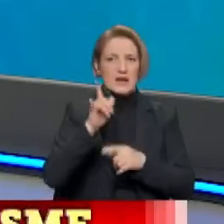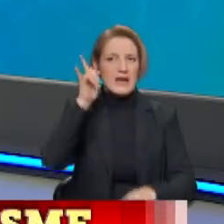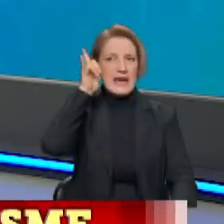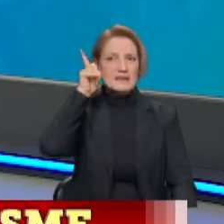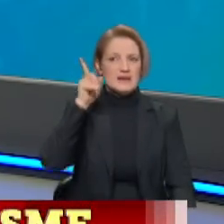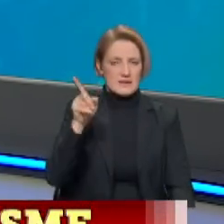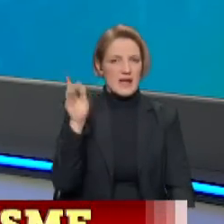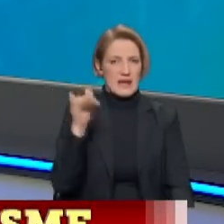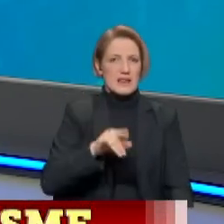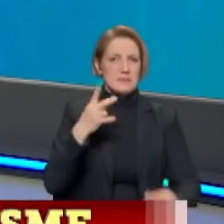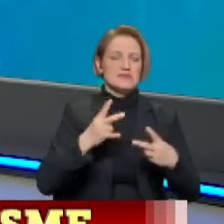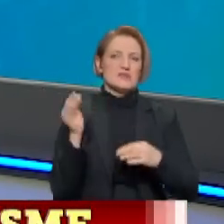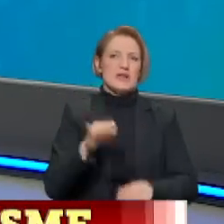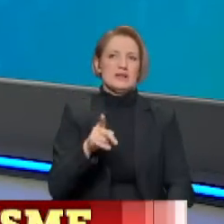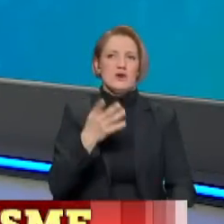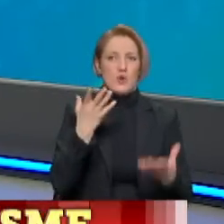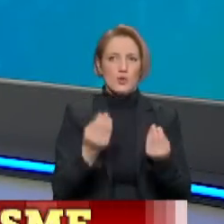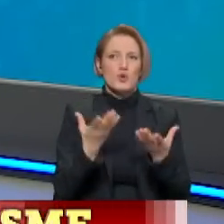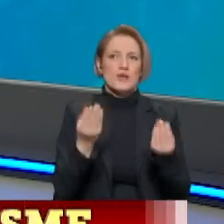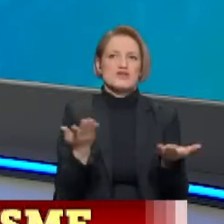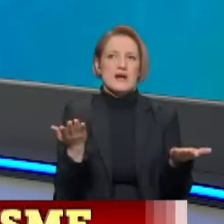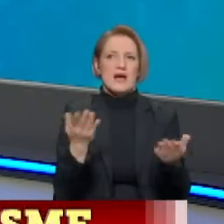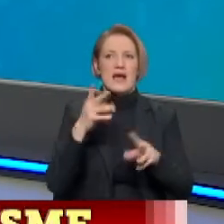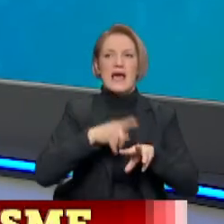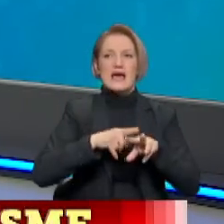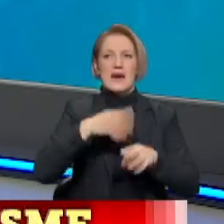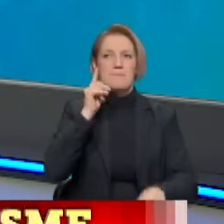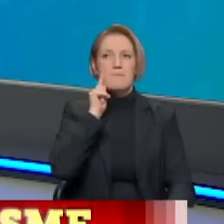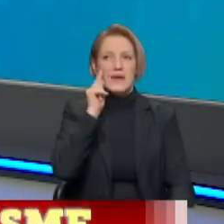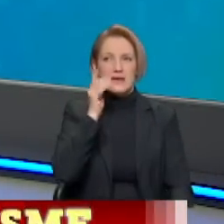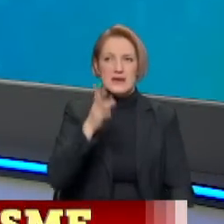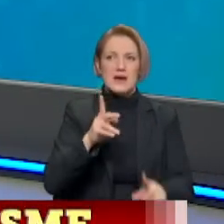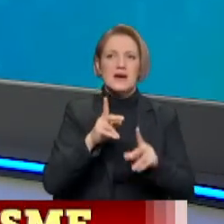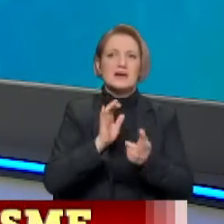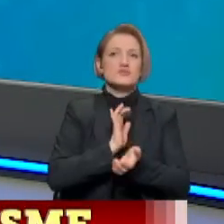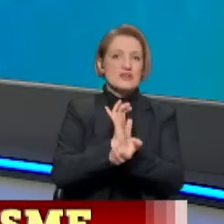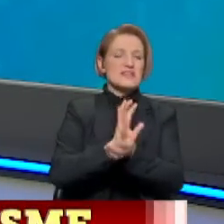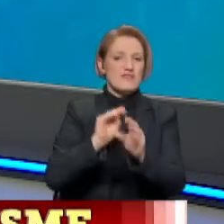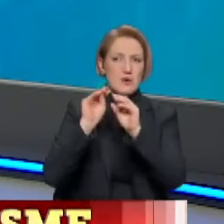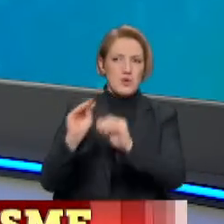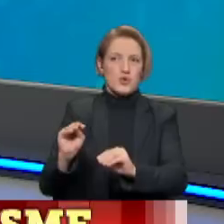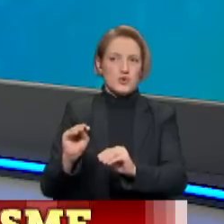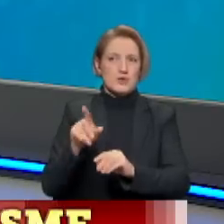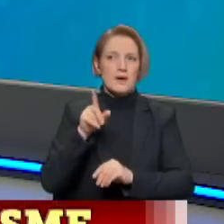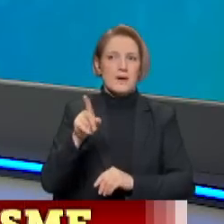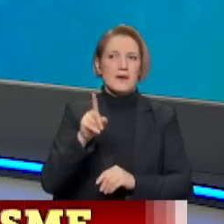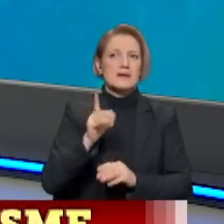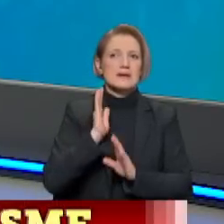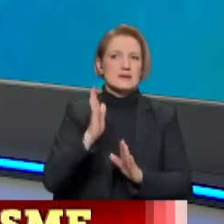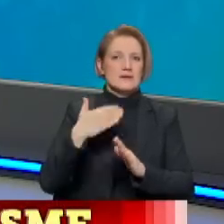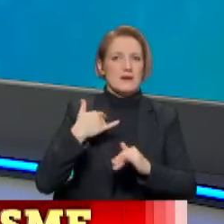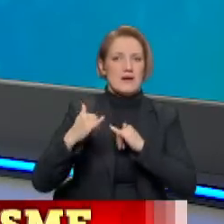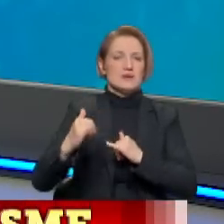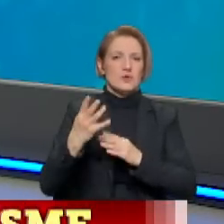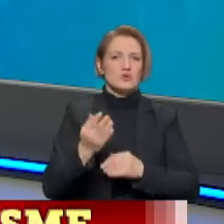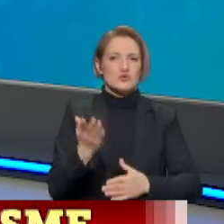Edirne'den geldi bu kez mesaj. Oldu olacak. Ekrem Bey'i Pınarhisar cezaevine de koyun ki akıbeti